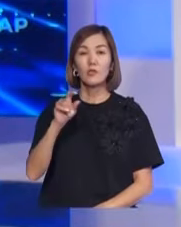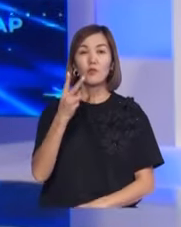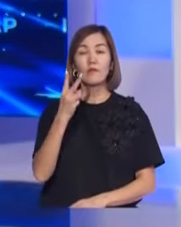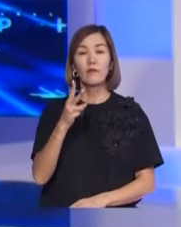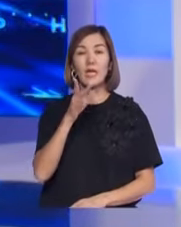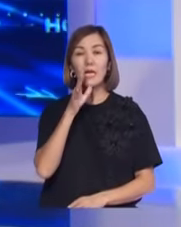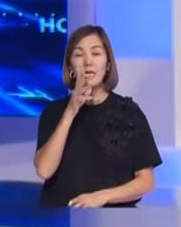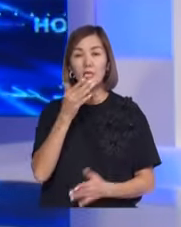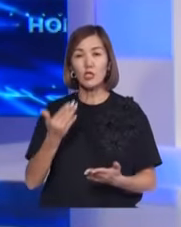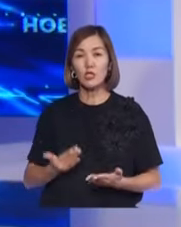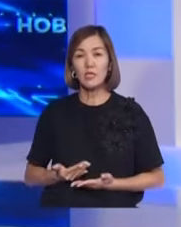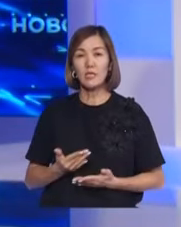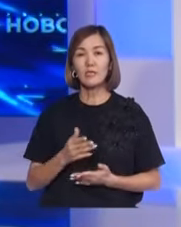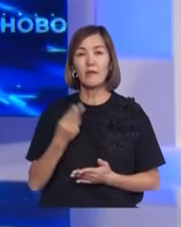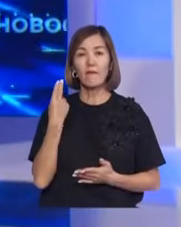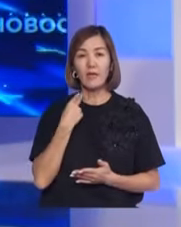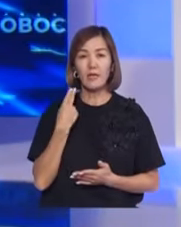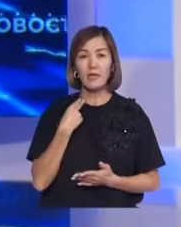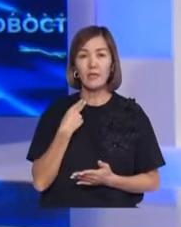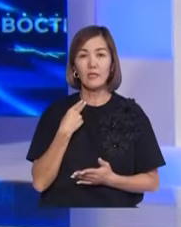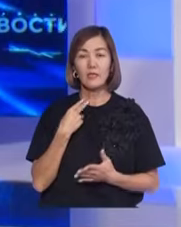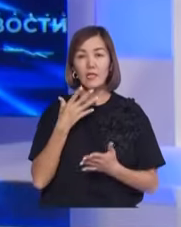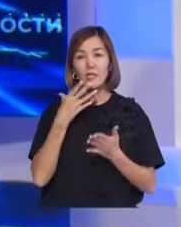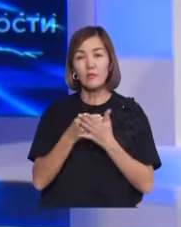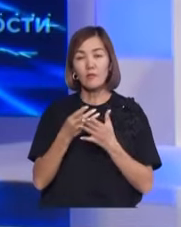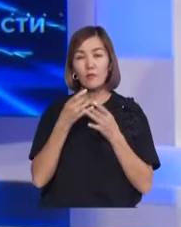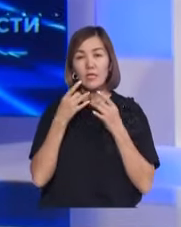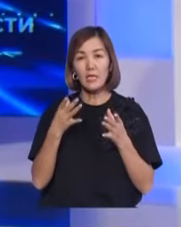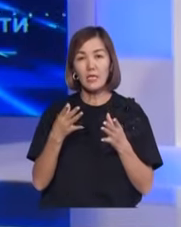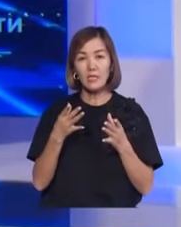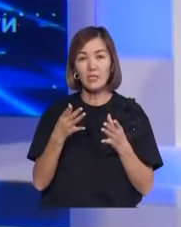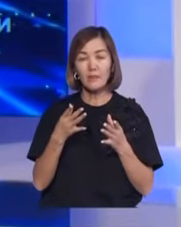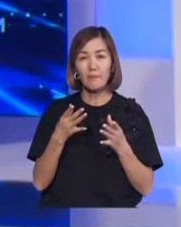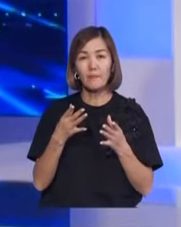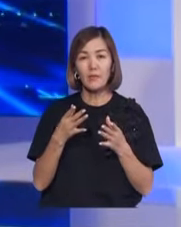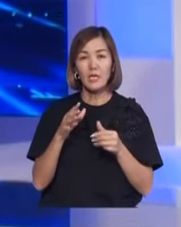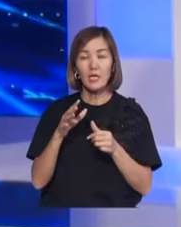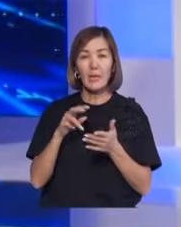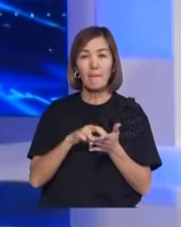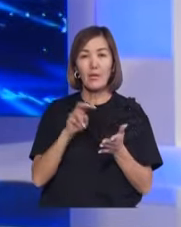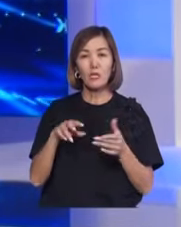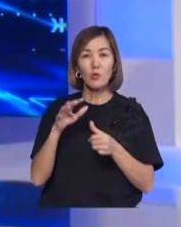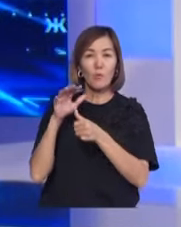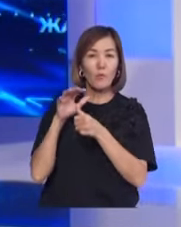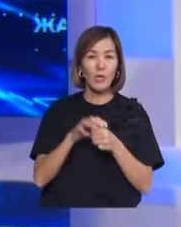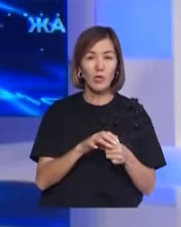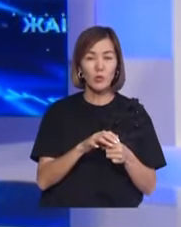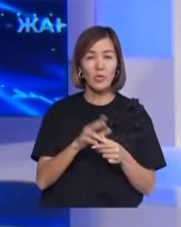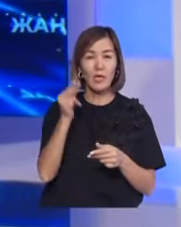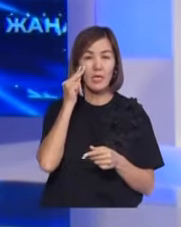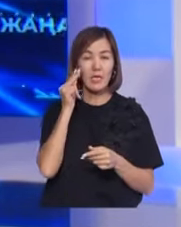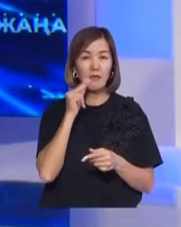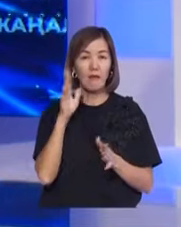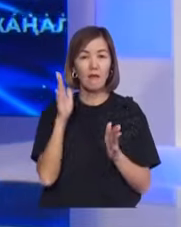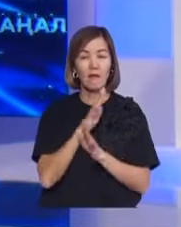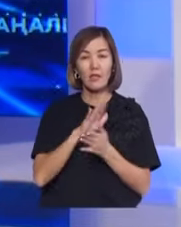Сто двухлетняя жительница Великобритании отметила свой день рождения прыжком с парашютом. В Китае создали экологически